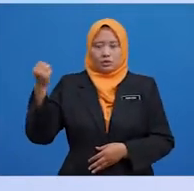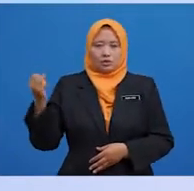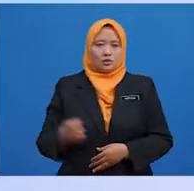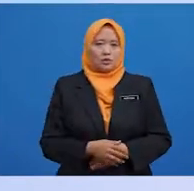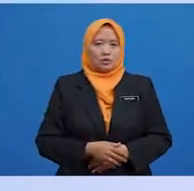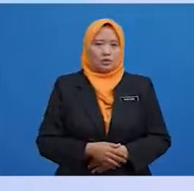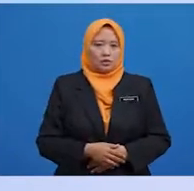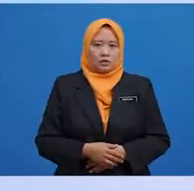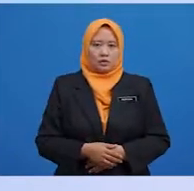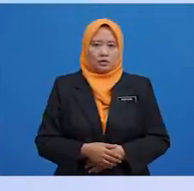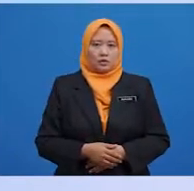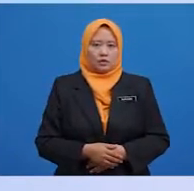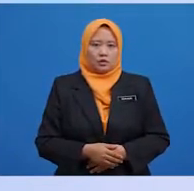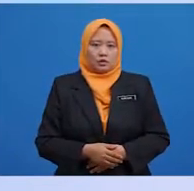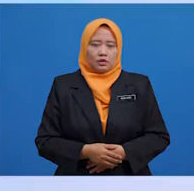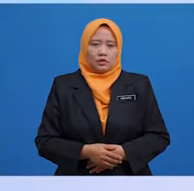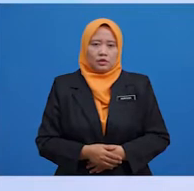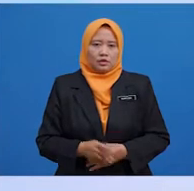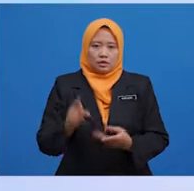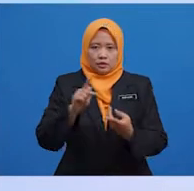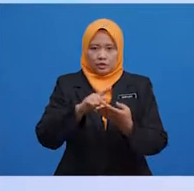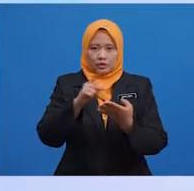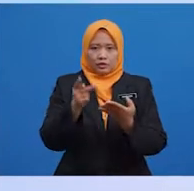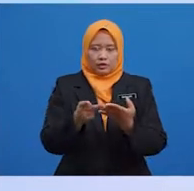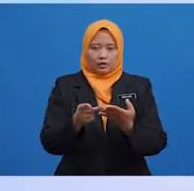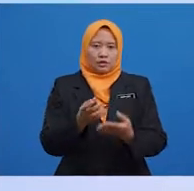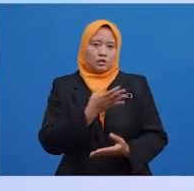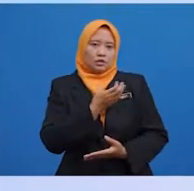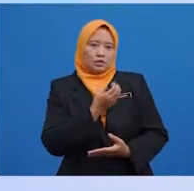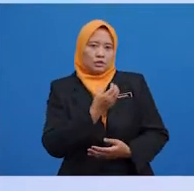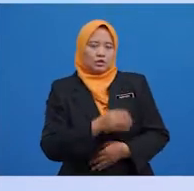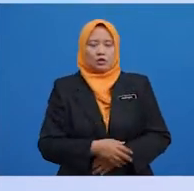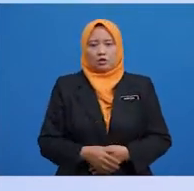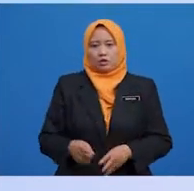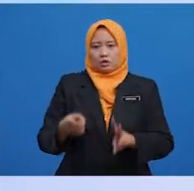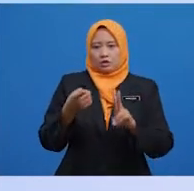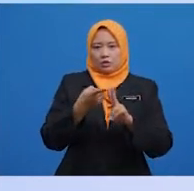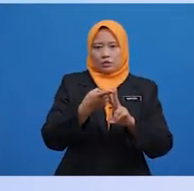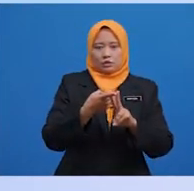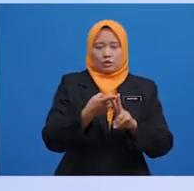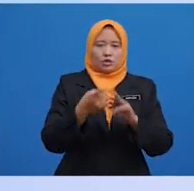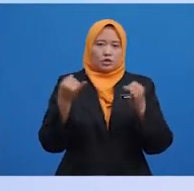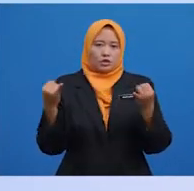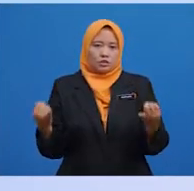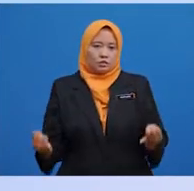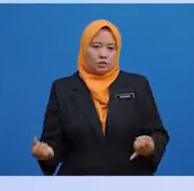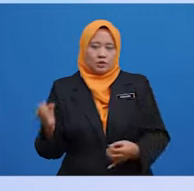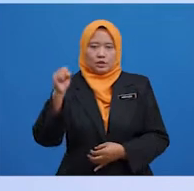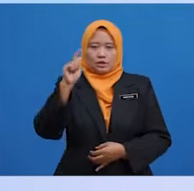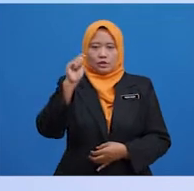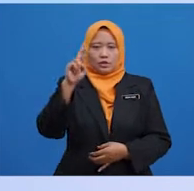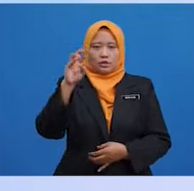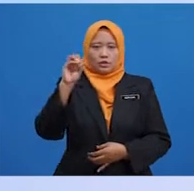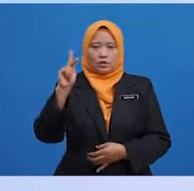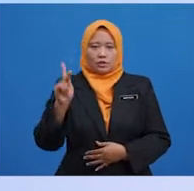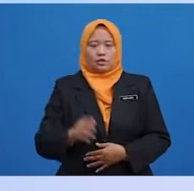oleh 1. Kadar denyutan jantung. 2. Isi padu strok.